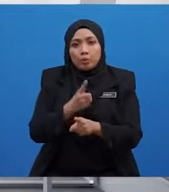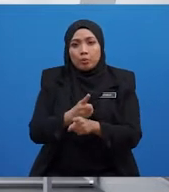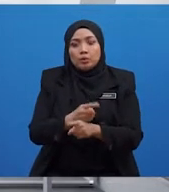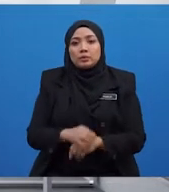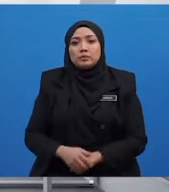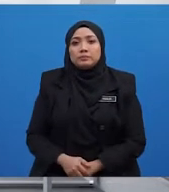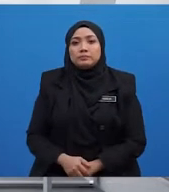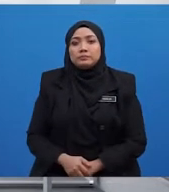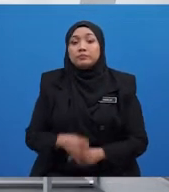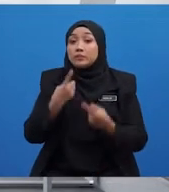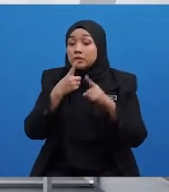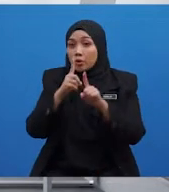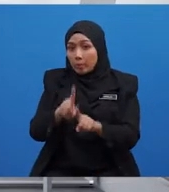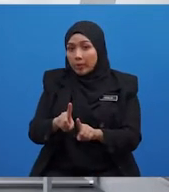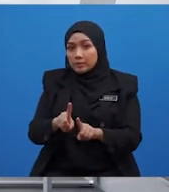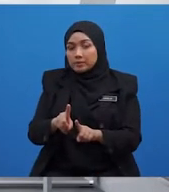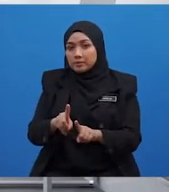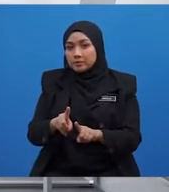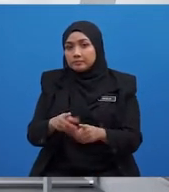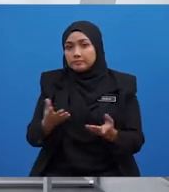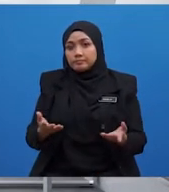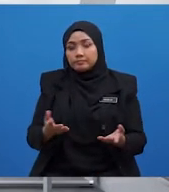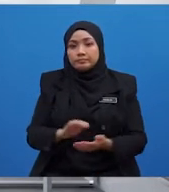kita pada hari ini.